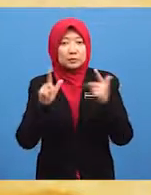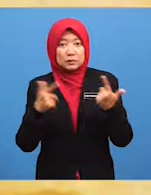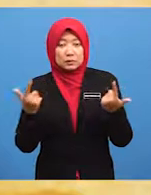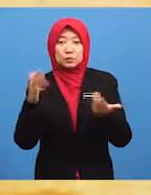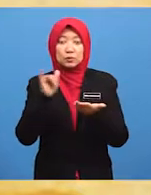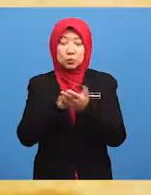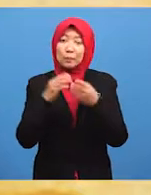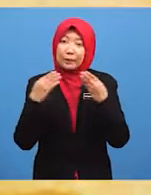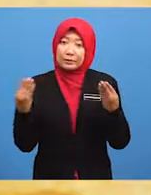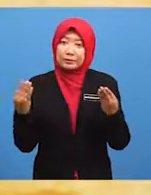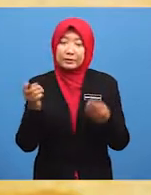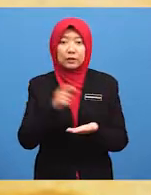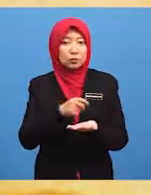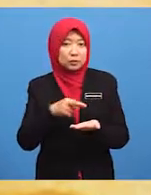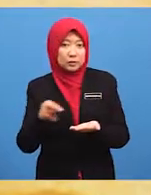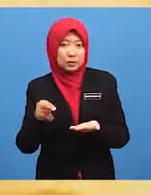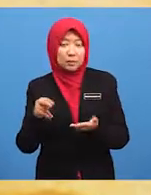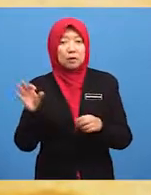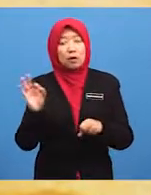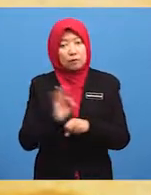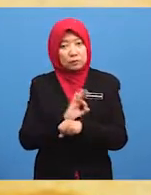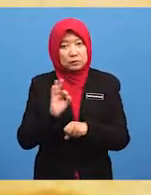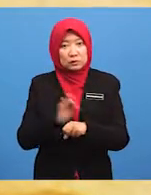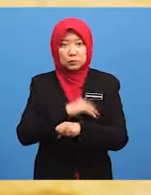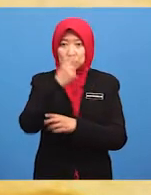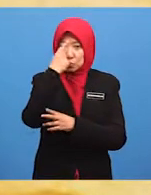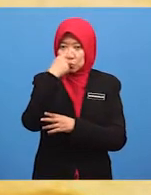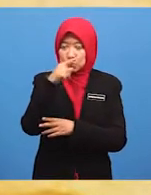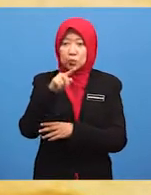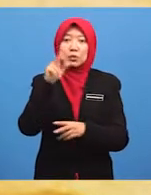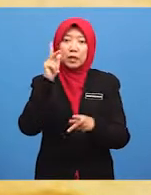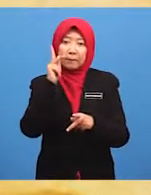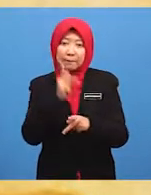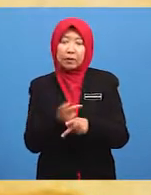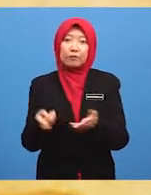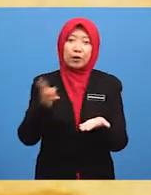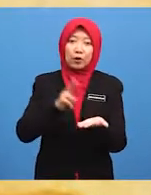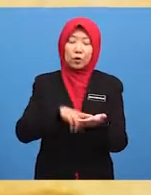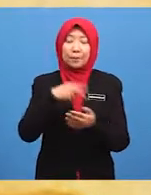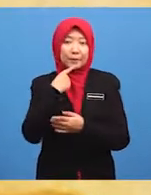bahasa dan tulisan berfungsi untuk menyimpan rekod pemerintahan,